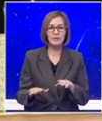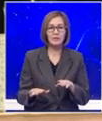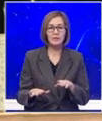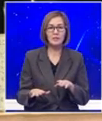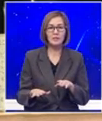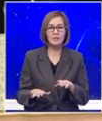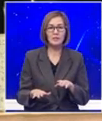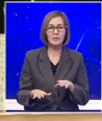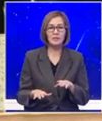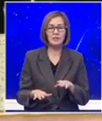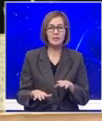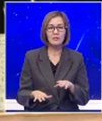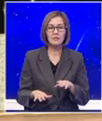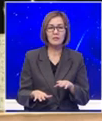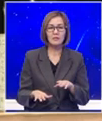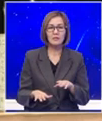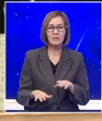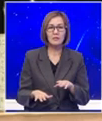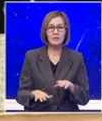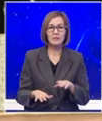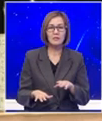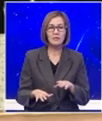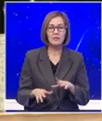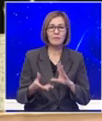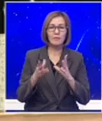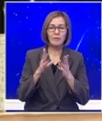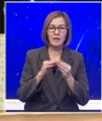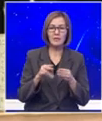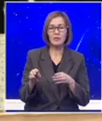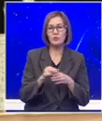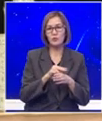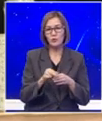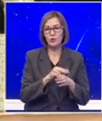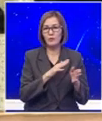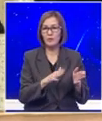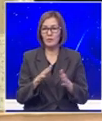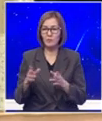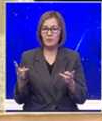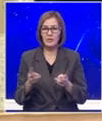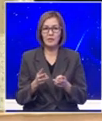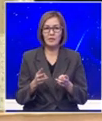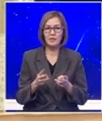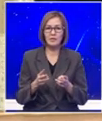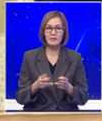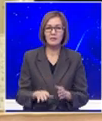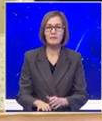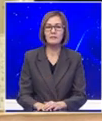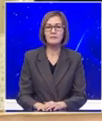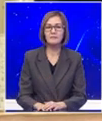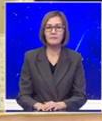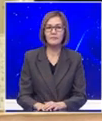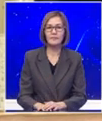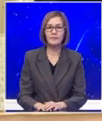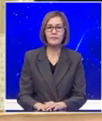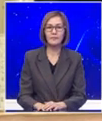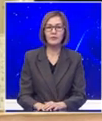судың фильтрациясы байқалады. Оның жа пизометрлерінде дұрыс істемеуі. Енді ол бәленбай жылдан бері ешқандай реконструкция өтпеген.